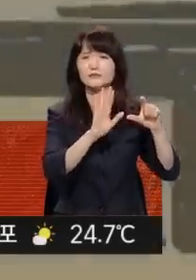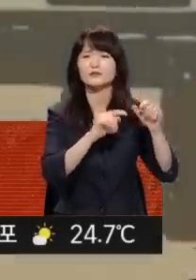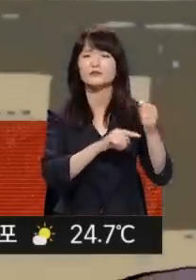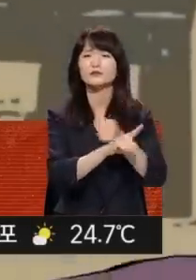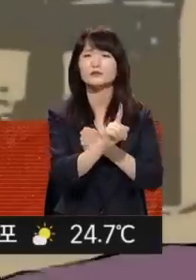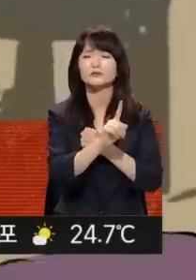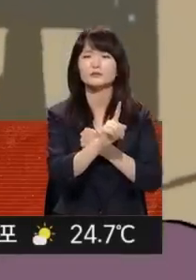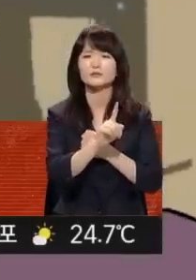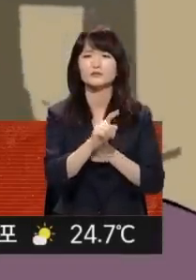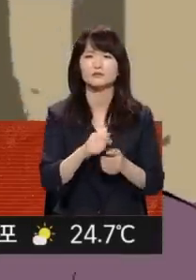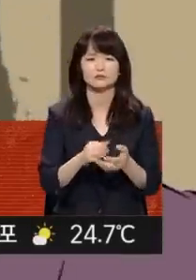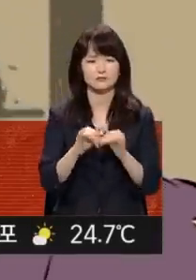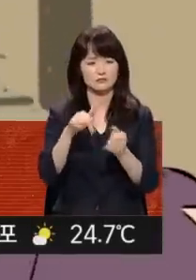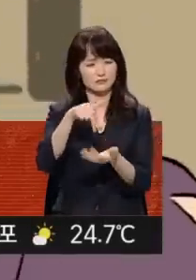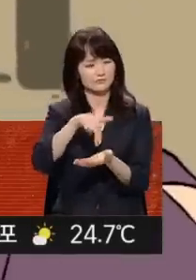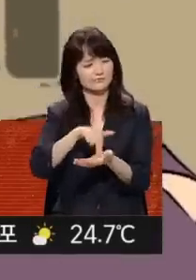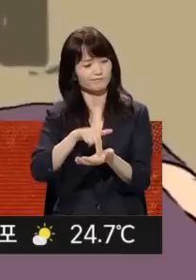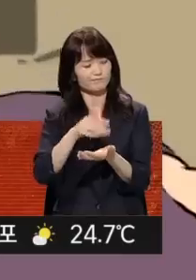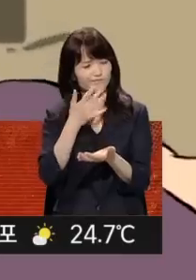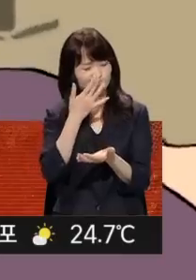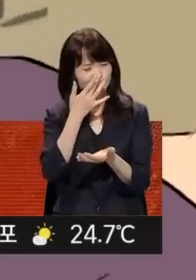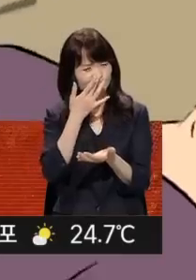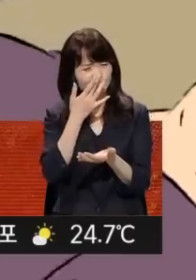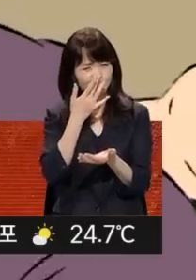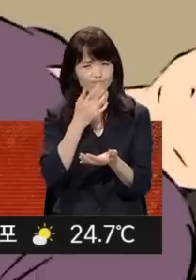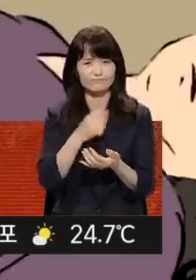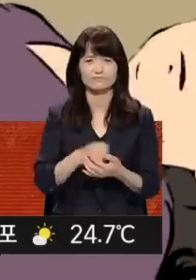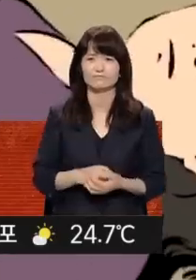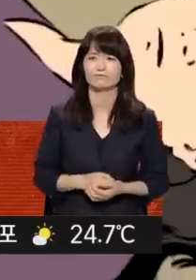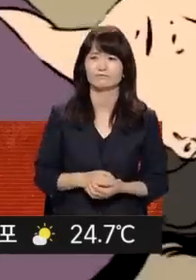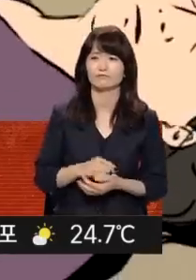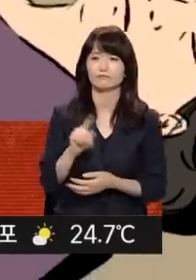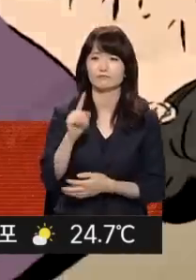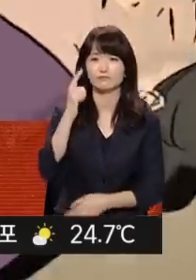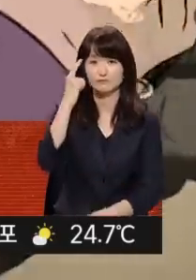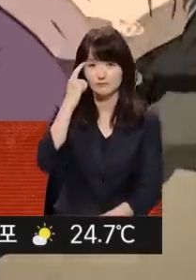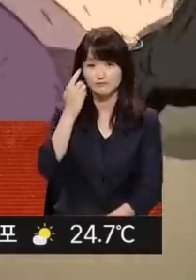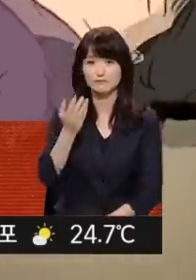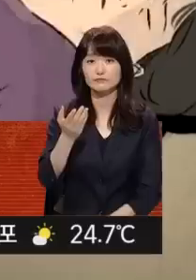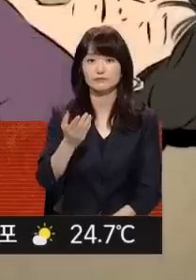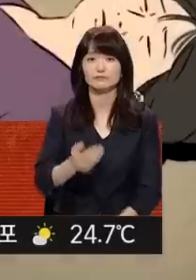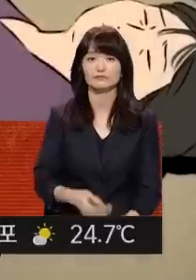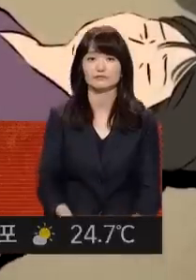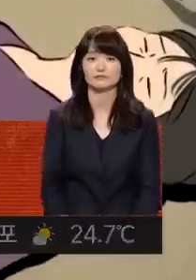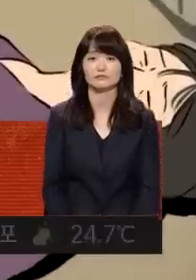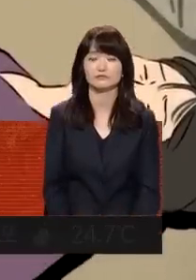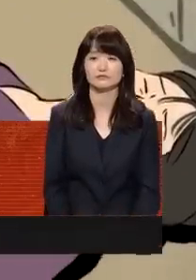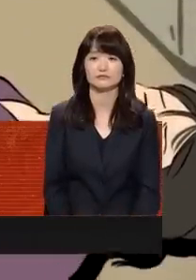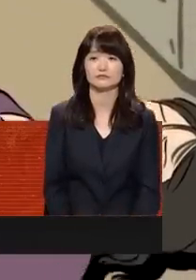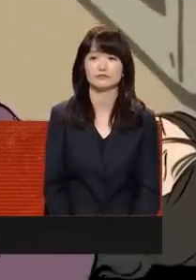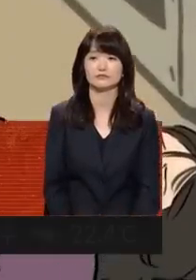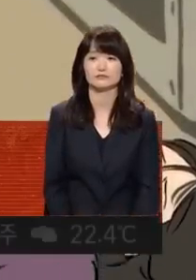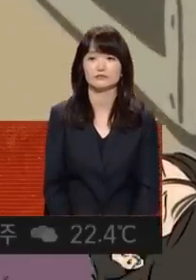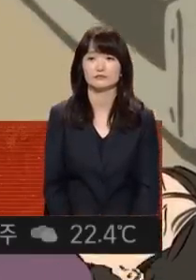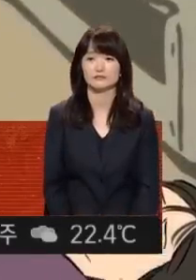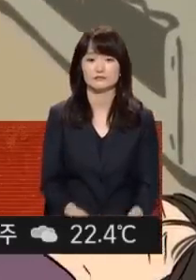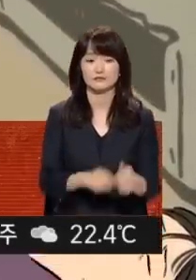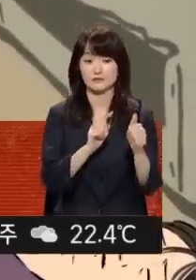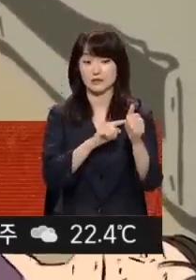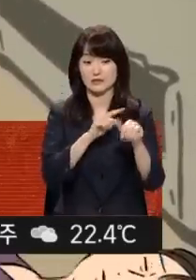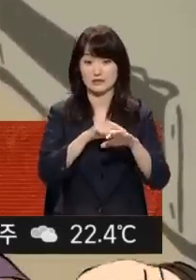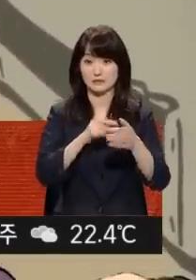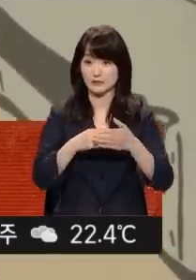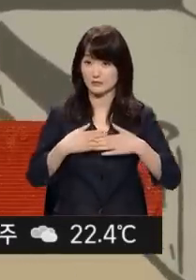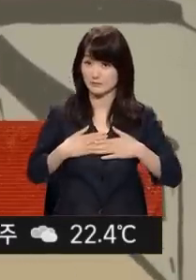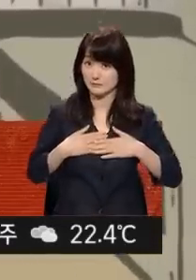그렇고 국민들로부터도 납득받고 굉장히 어려운 판결을 봤습니다 교수님은 좀 이런 거 어떻게 보세요 일단은 이제이 사람이 심신미약이 아니고